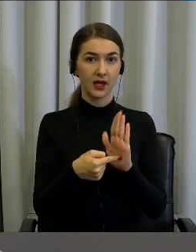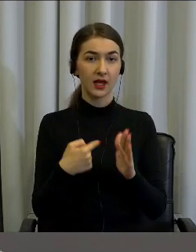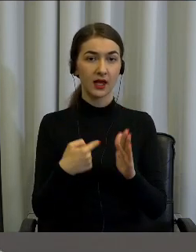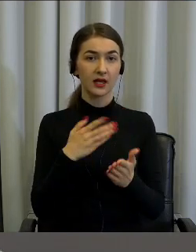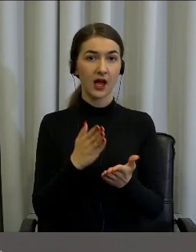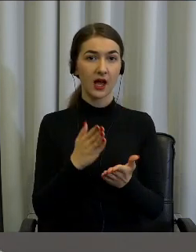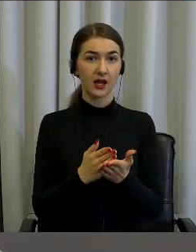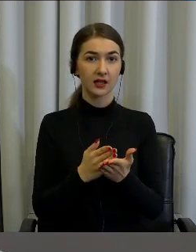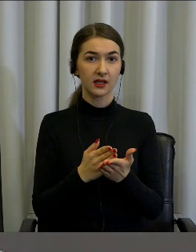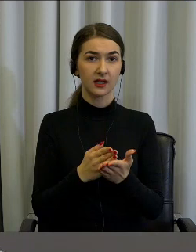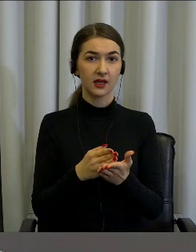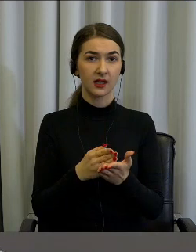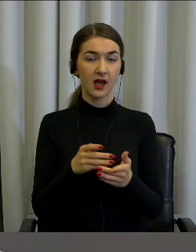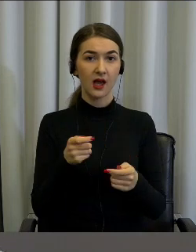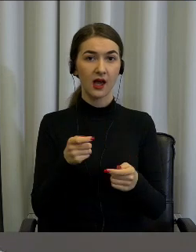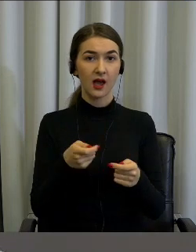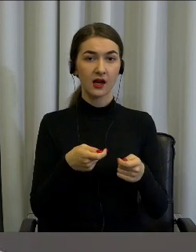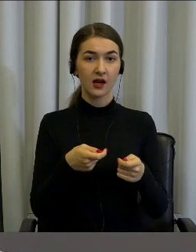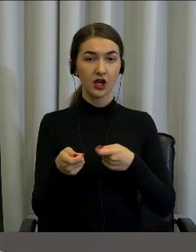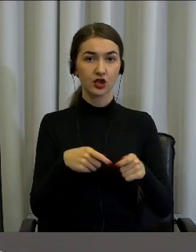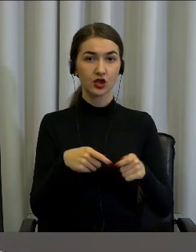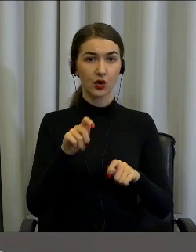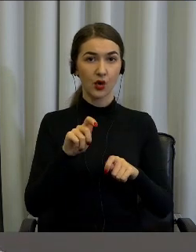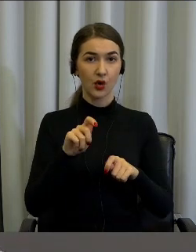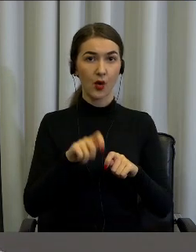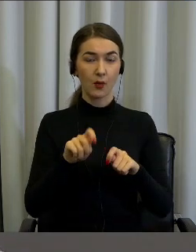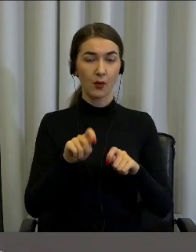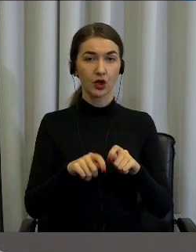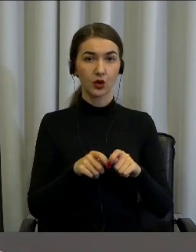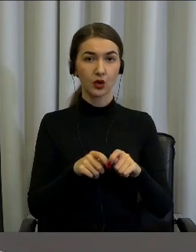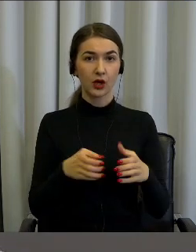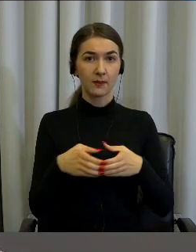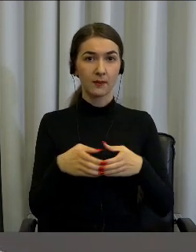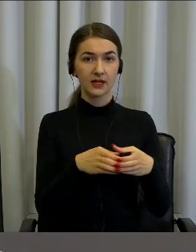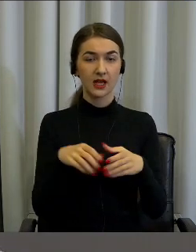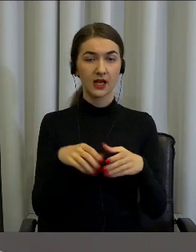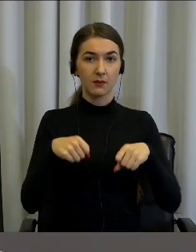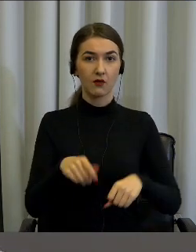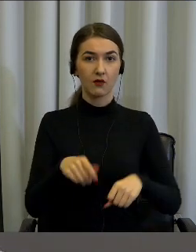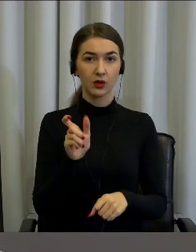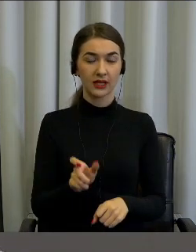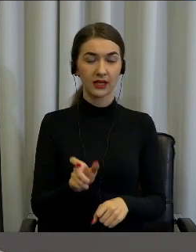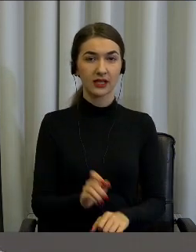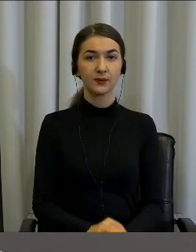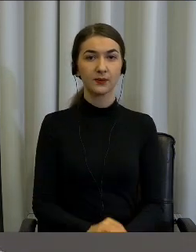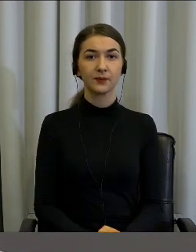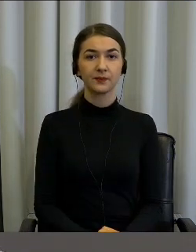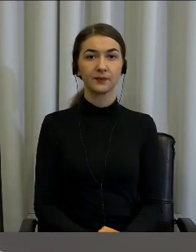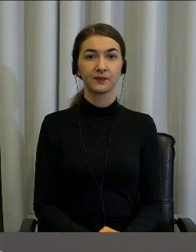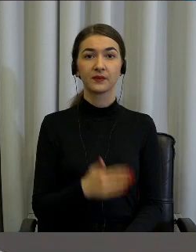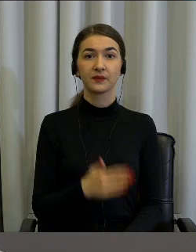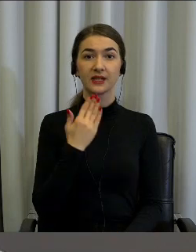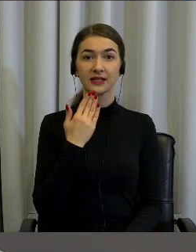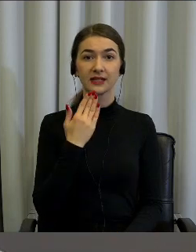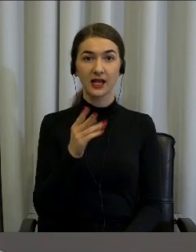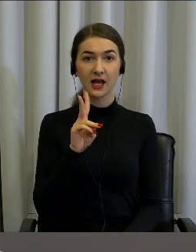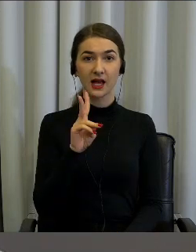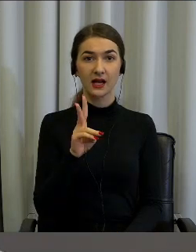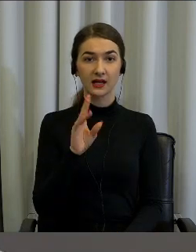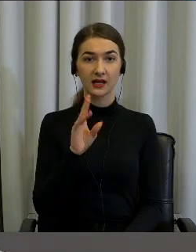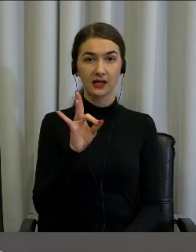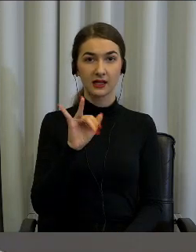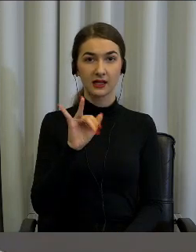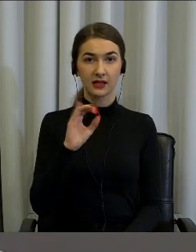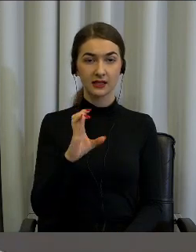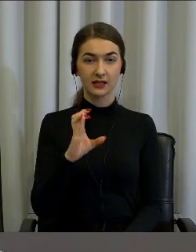речником моніторингової місії з прав людини в Україні Дякую Крис і